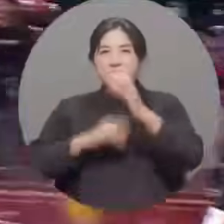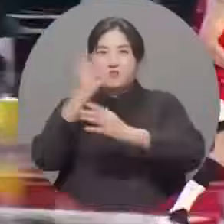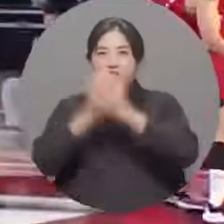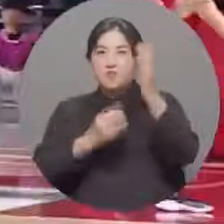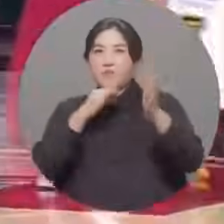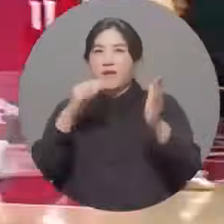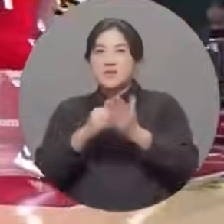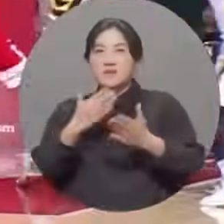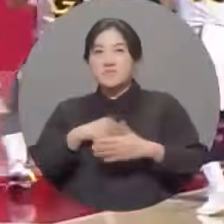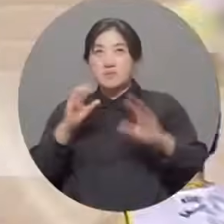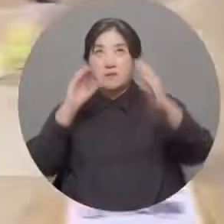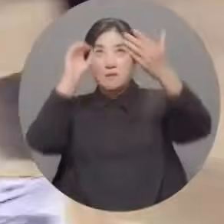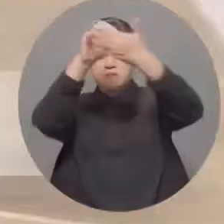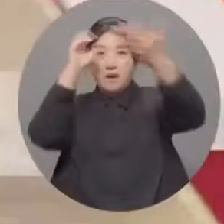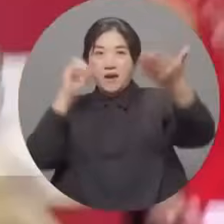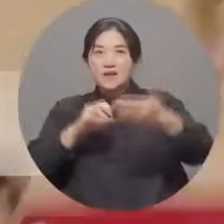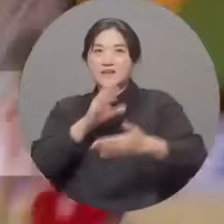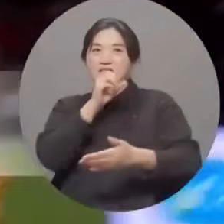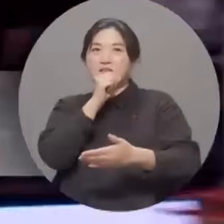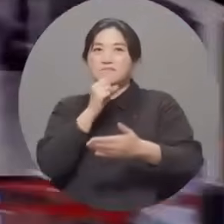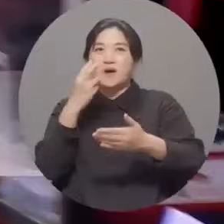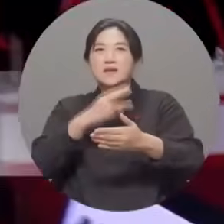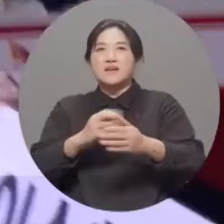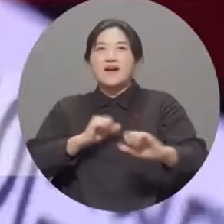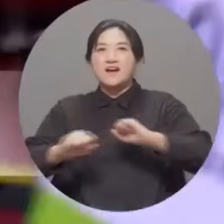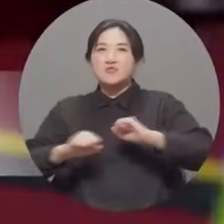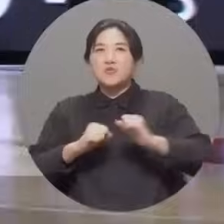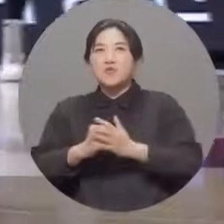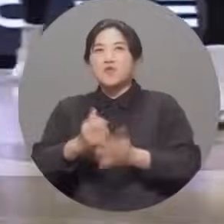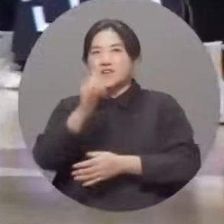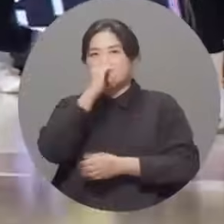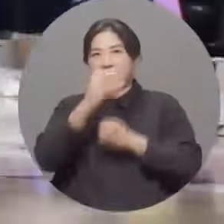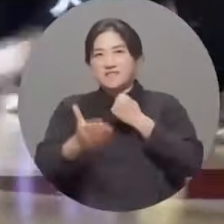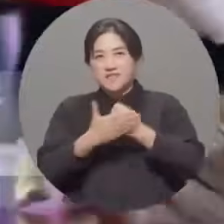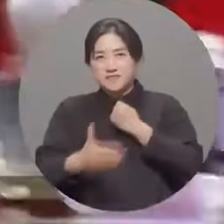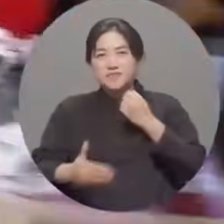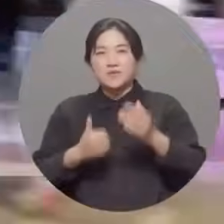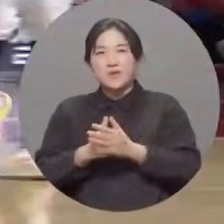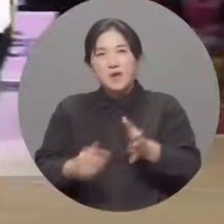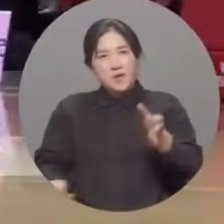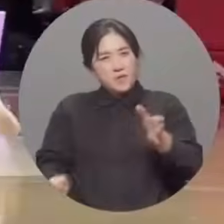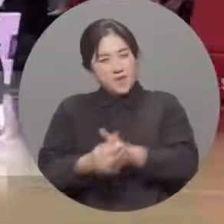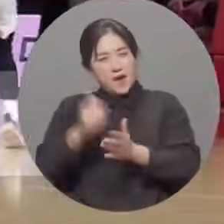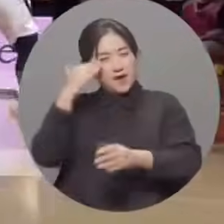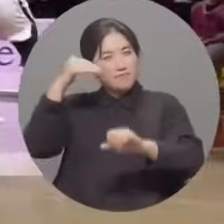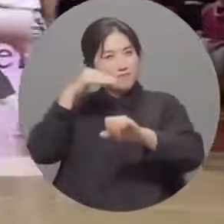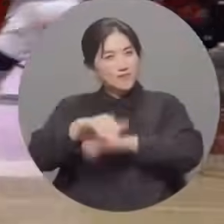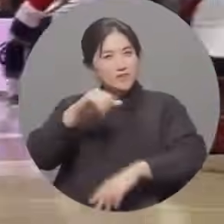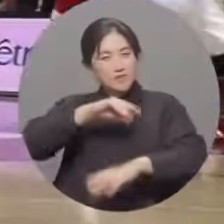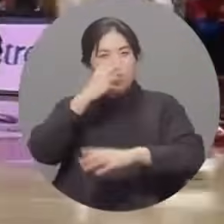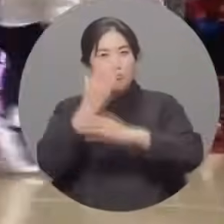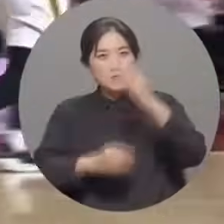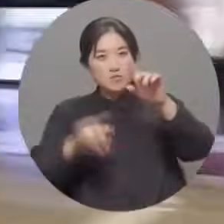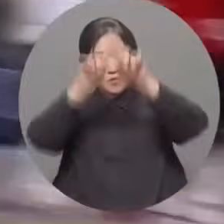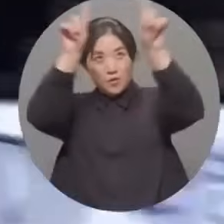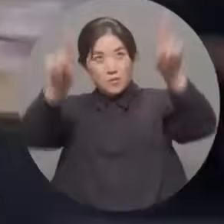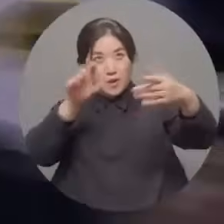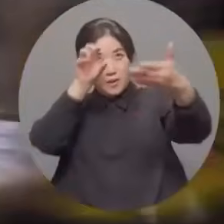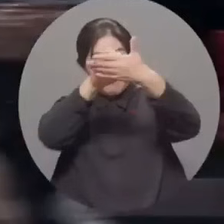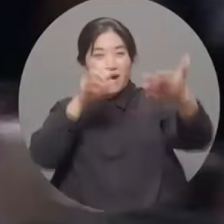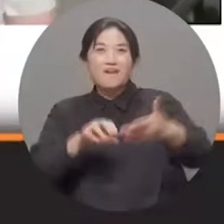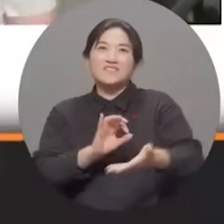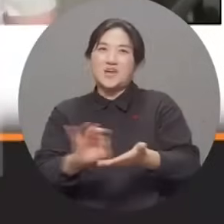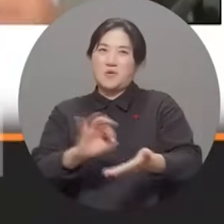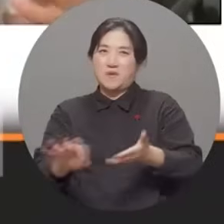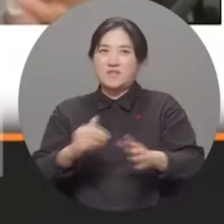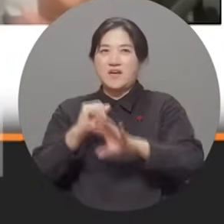일부러 백보드를 맞추는 석점슛까지 시도하는 선수가 나올 정도로 유독 특별한 한국 농구의 백보드 활용법. 해외